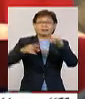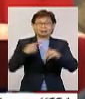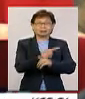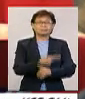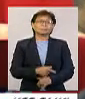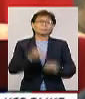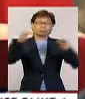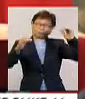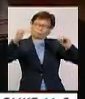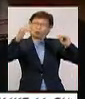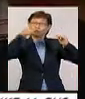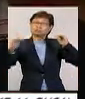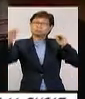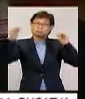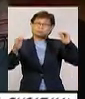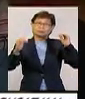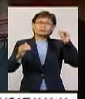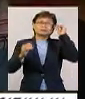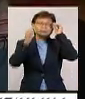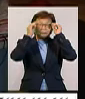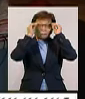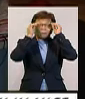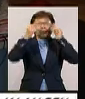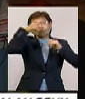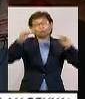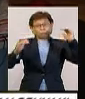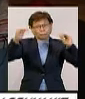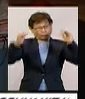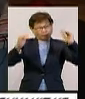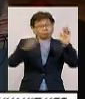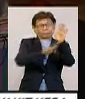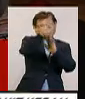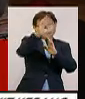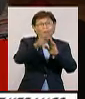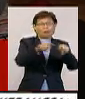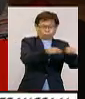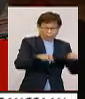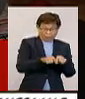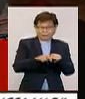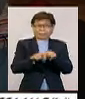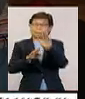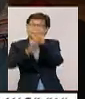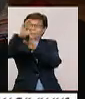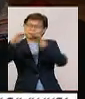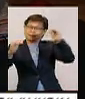Menyeimbangkan. Ini satu lagi yang menarik perhatian kita. Menyeimbangkan pembangunan antara wilayah ini.